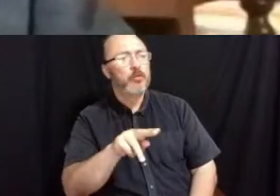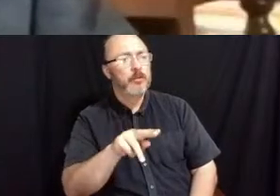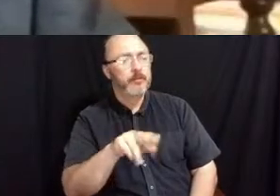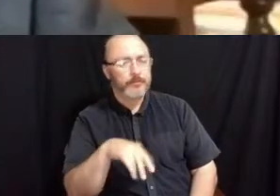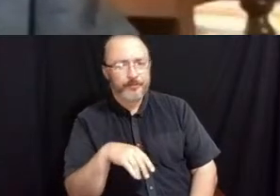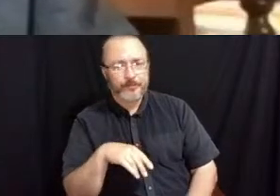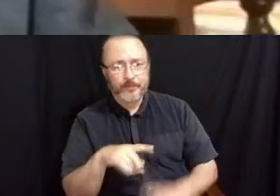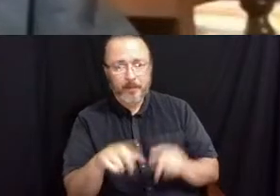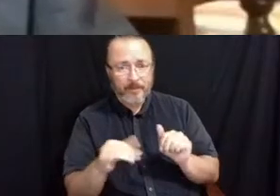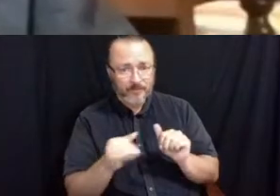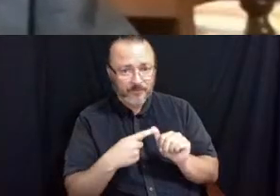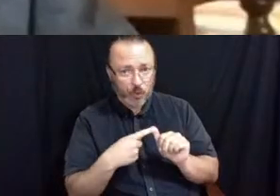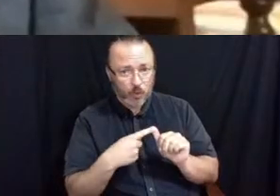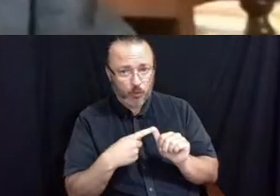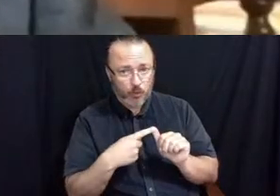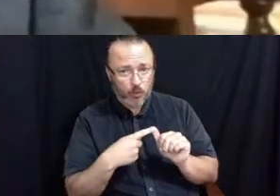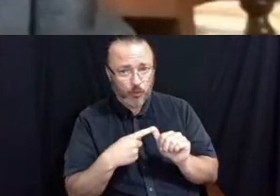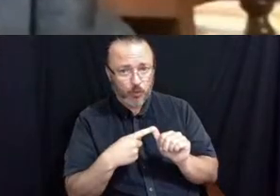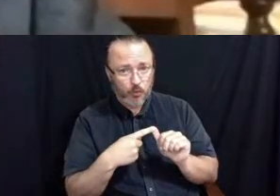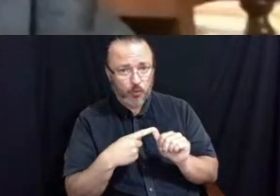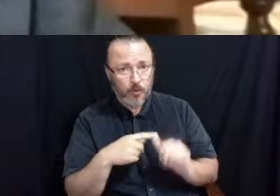Tout d'abord,